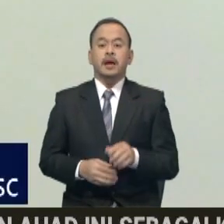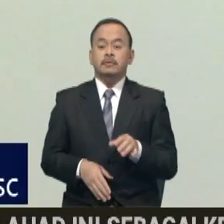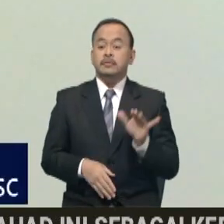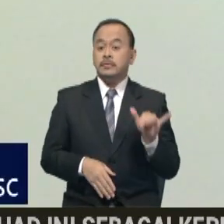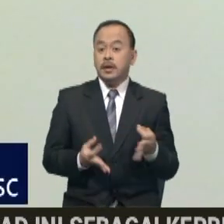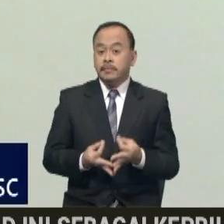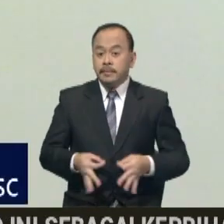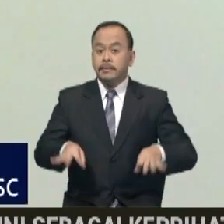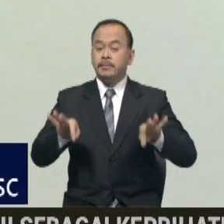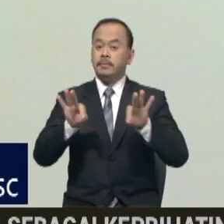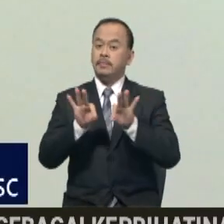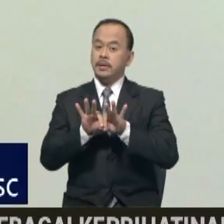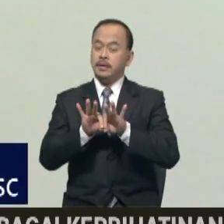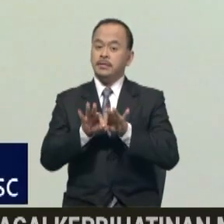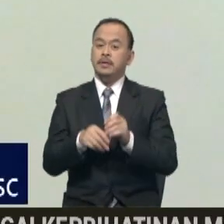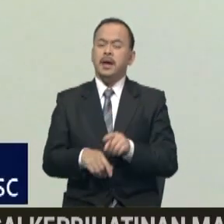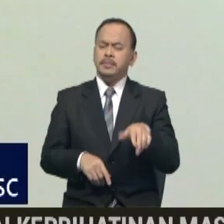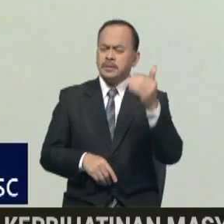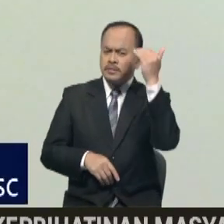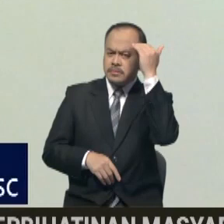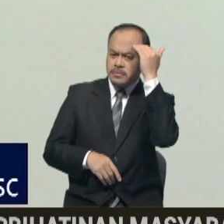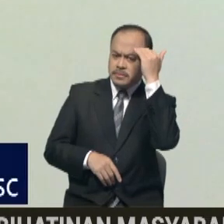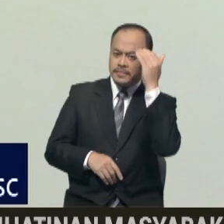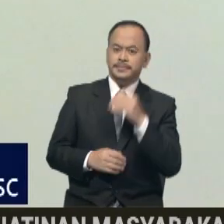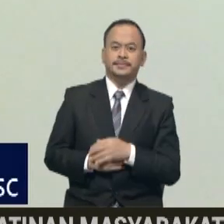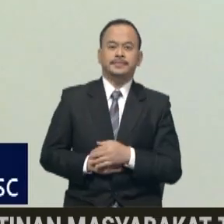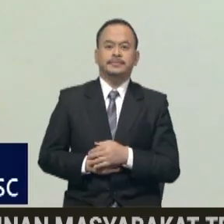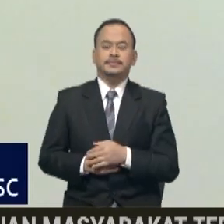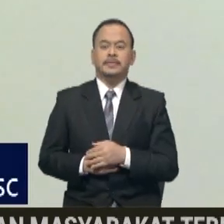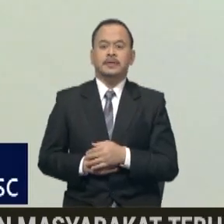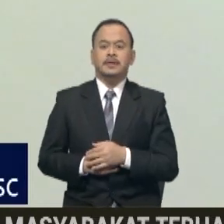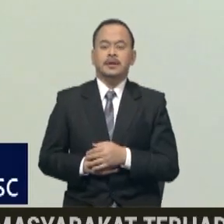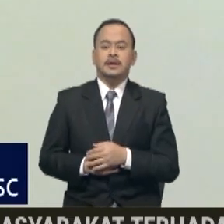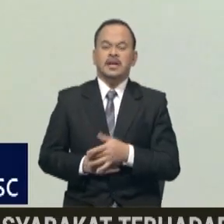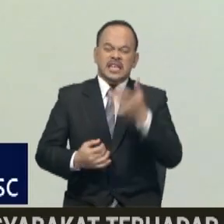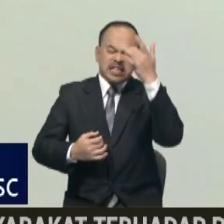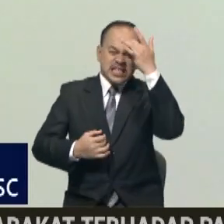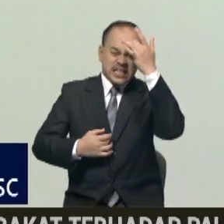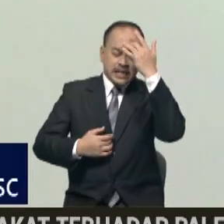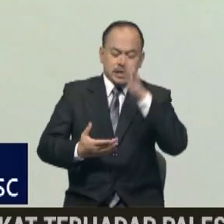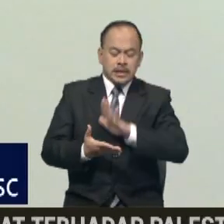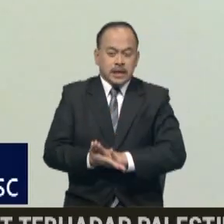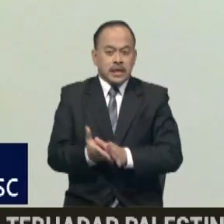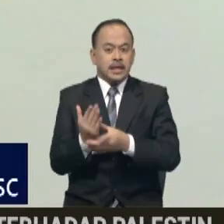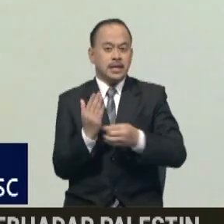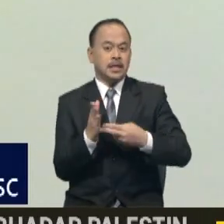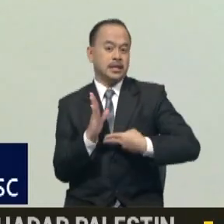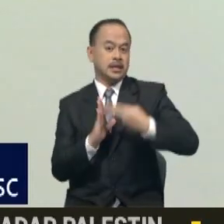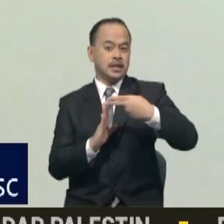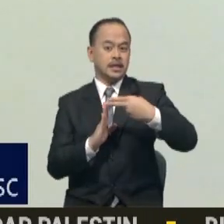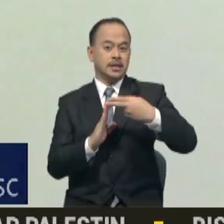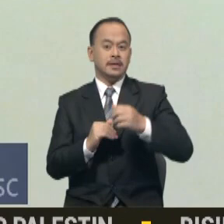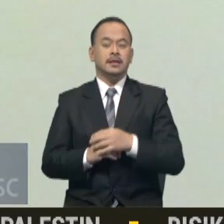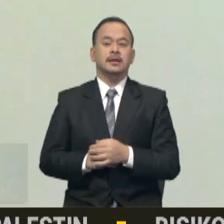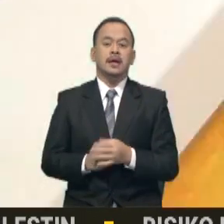penting yang memang kami sering tahu, penyakit darah tinggi. Itu satu yang